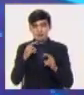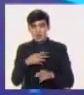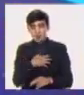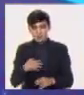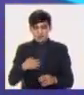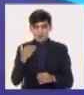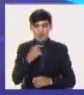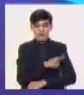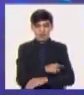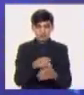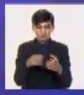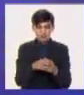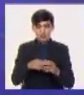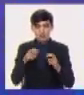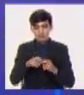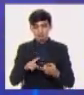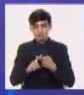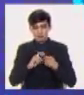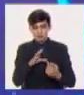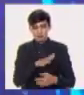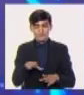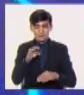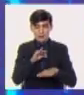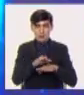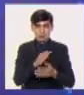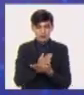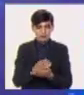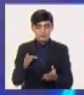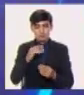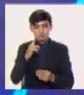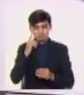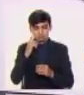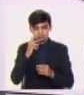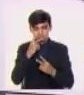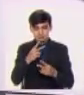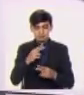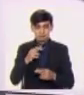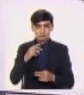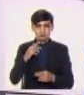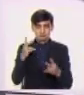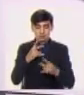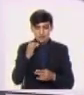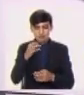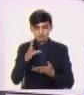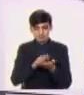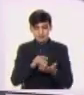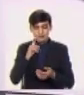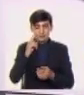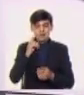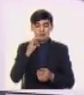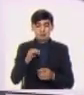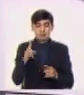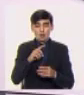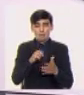бірқатар медициналық қызметкерге індет шығып, ауырып жатқанында ескеру керек. Сондықтан комиссия науқастың өліміне нақты не себеп болғанын